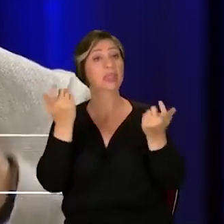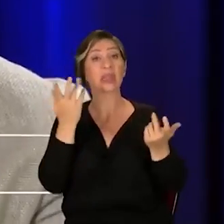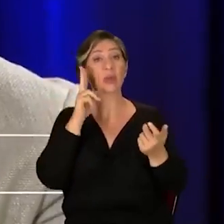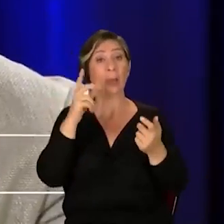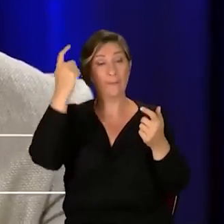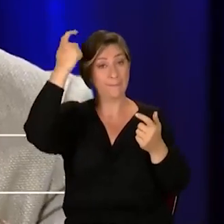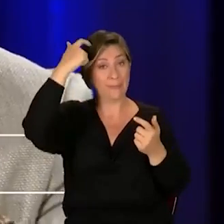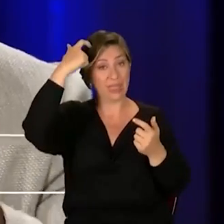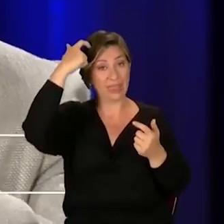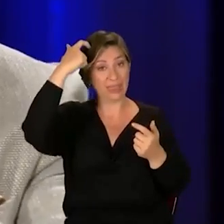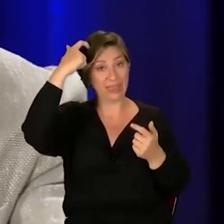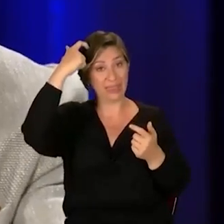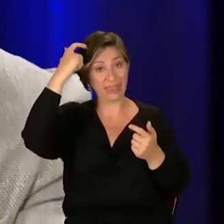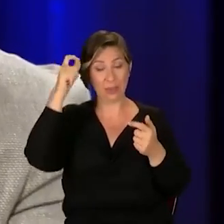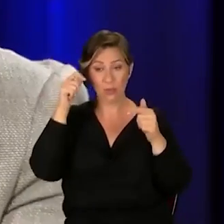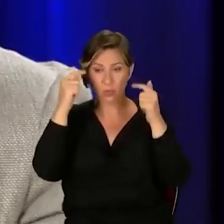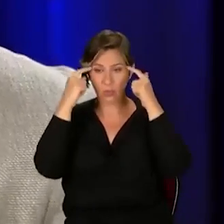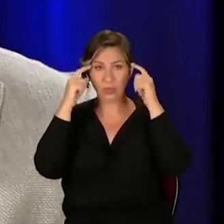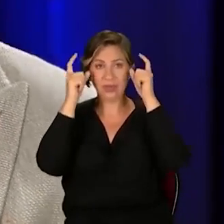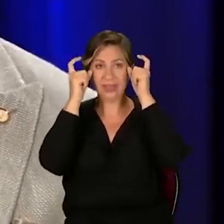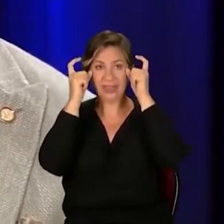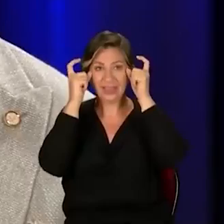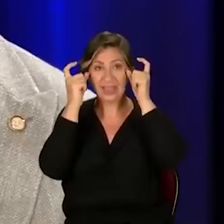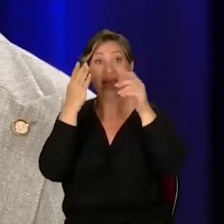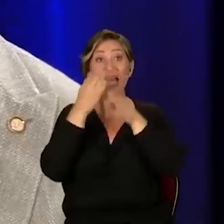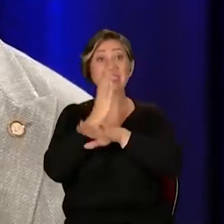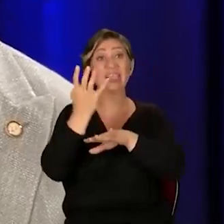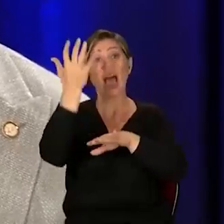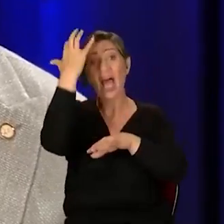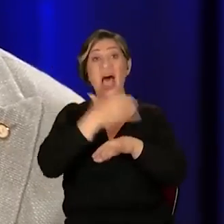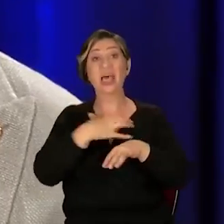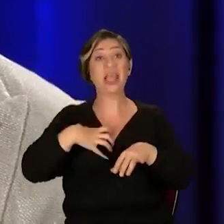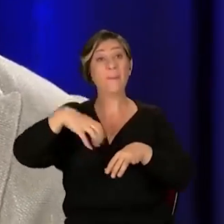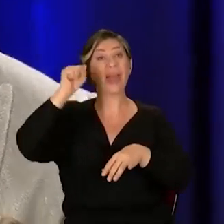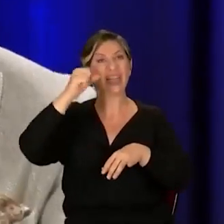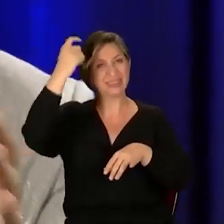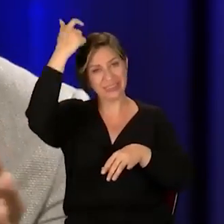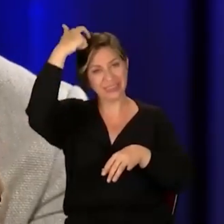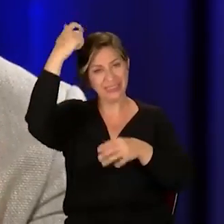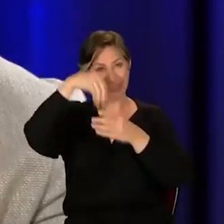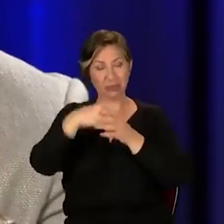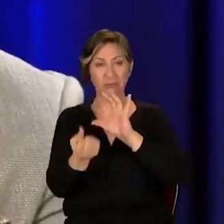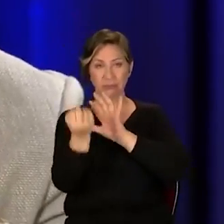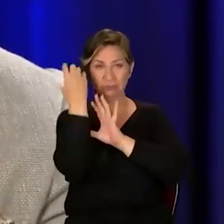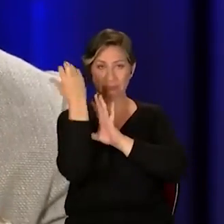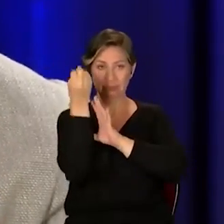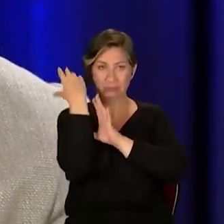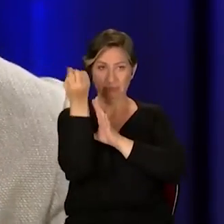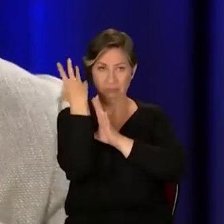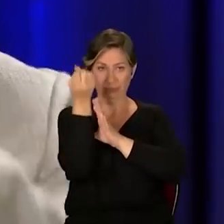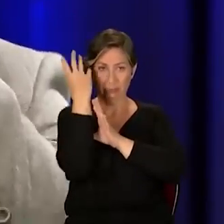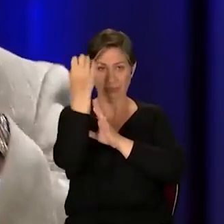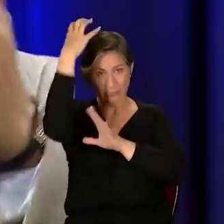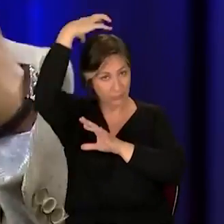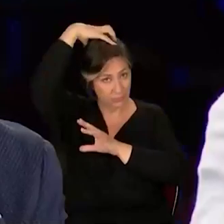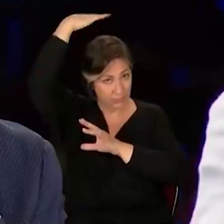göstermiş. Beyin buradaki veriyi alıyor esas ana bölgeye. Yani ana hard disk dediğimiz neokorteks dediğimiz bu